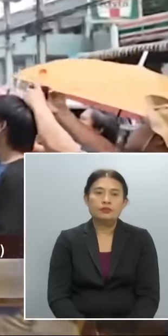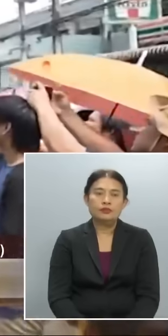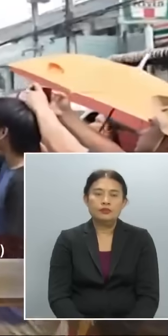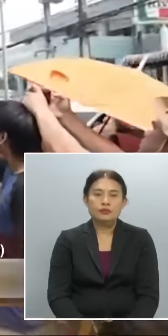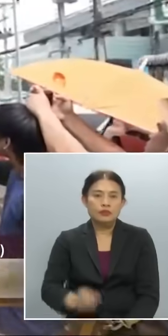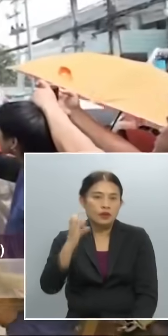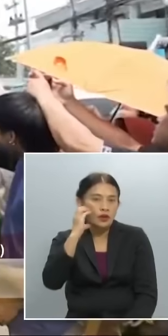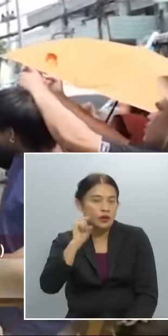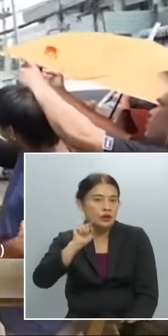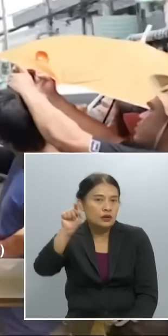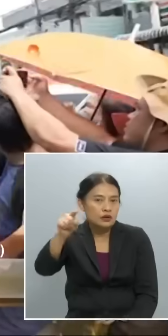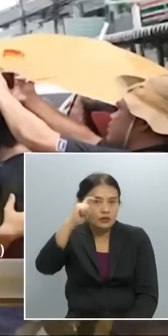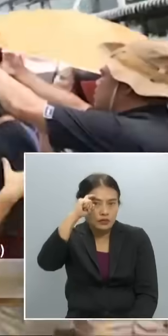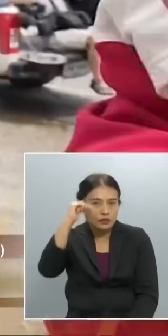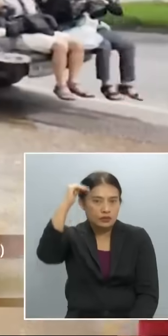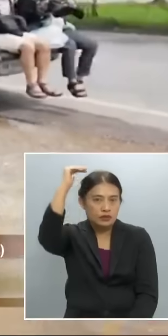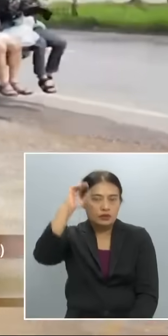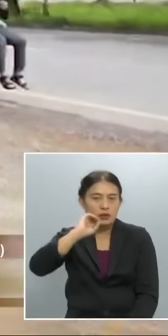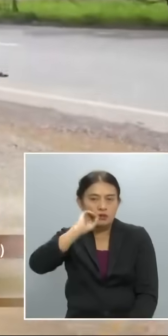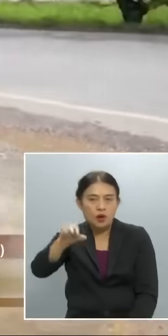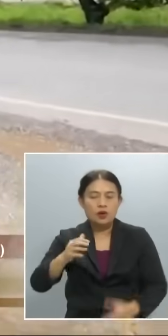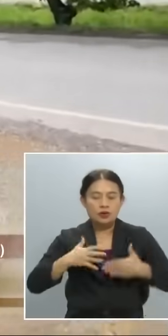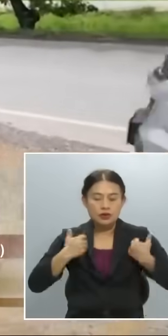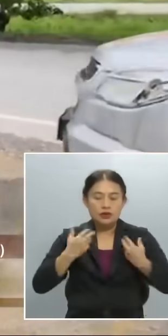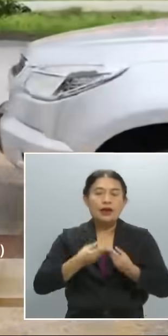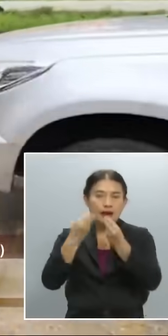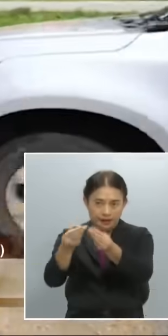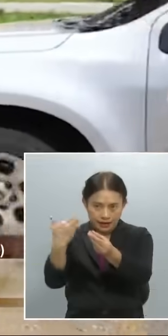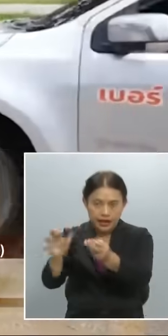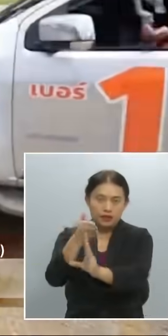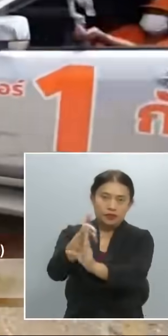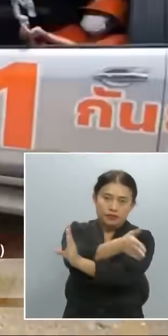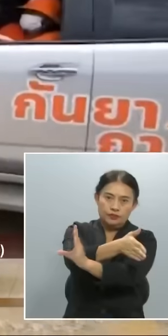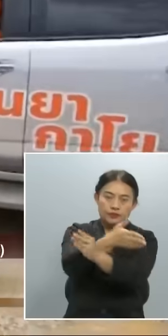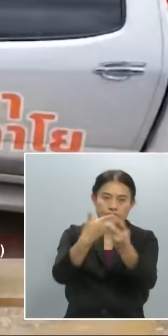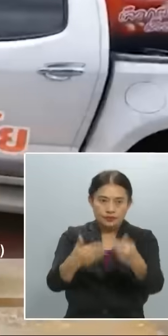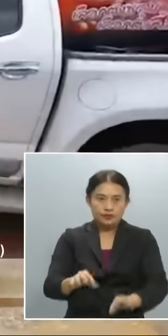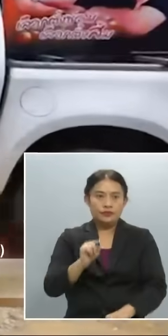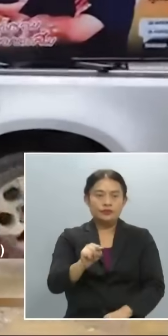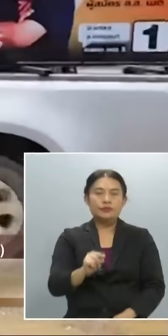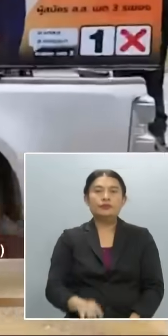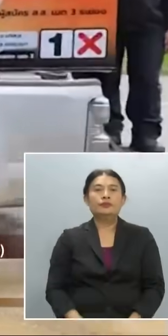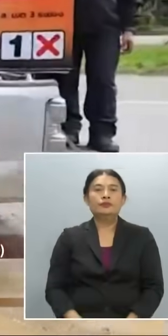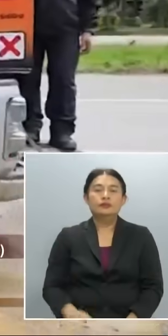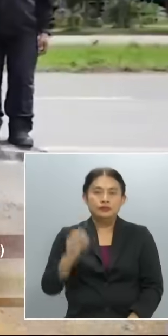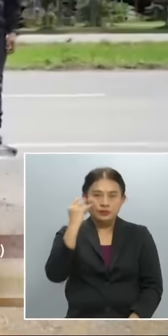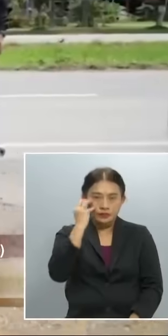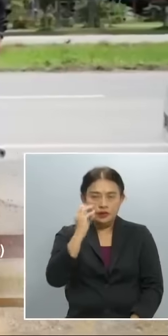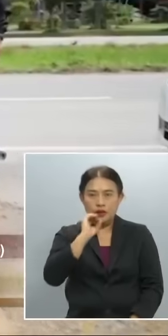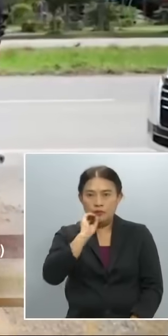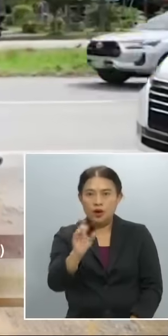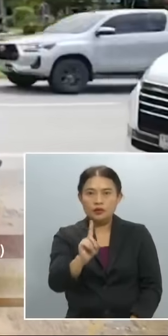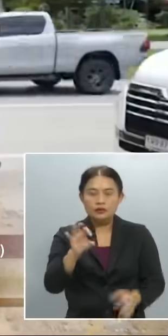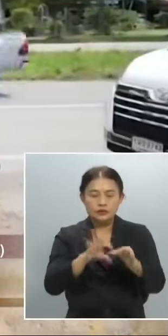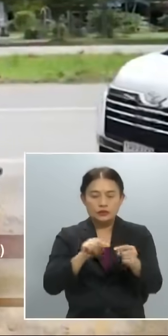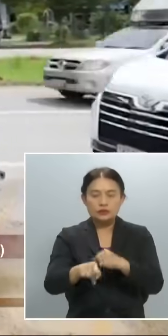คุณเศรษฐาทวีสินเพื่อแสดงความยินดีแล้วก่อนหน้านี้ขณะเดียวกันเจ้าตัวก็บอกด้วยนะครับท่านผู้ชมครับว่าวิกฤ